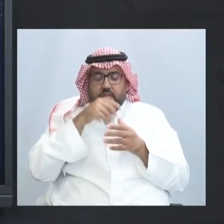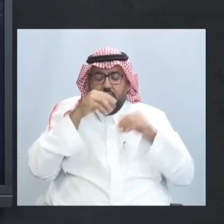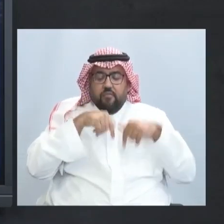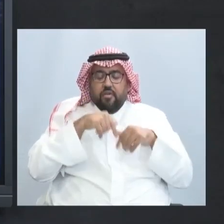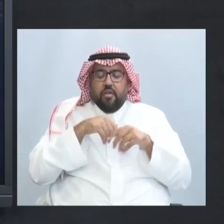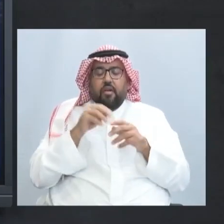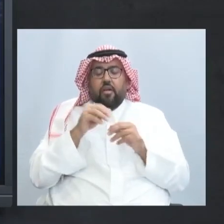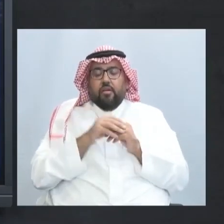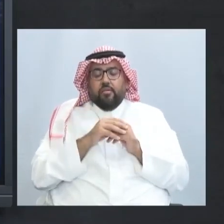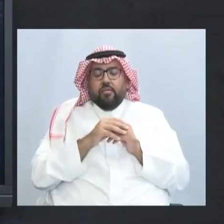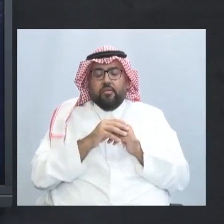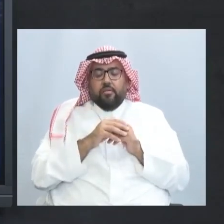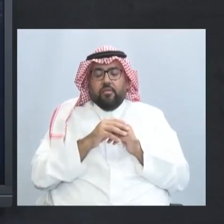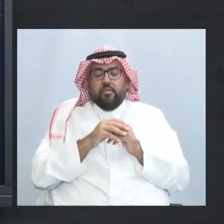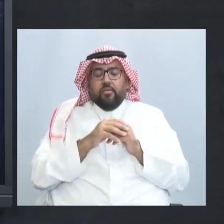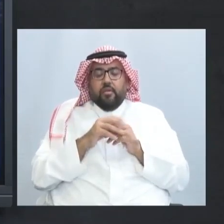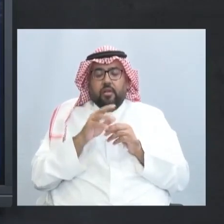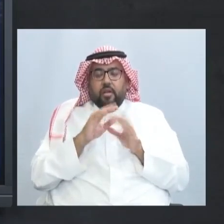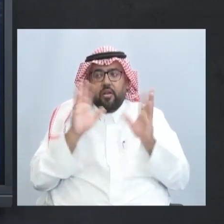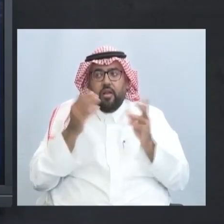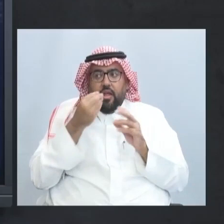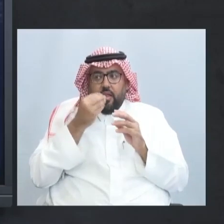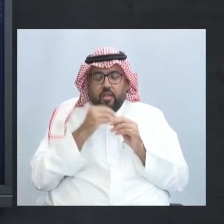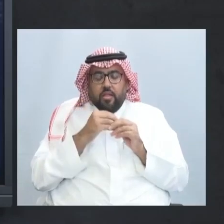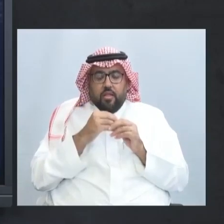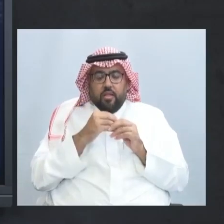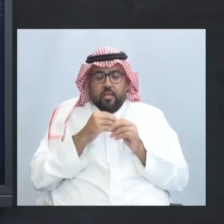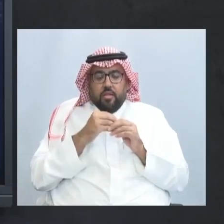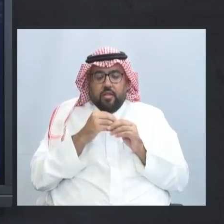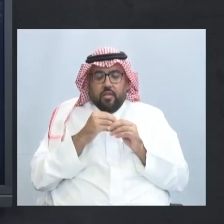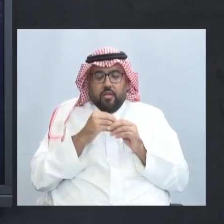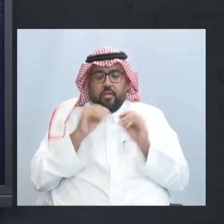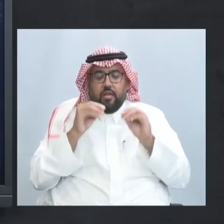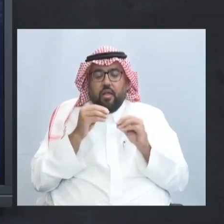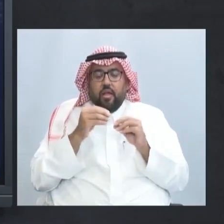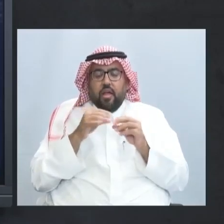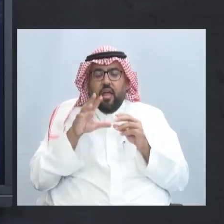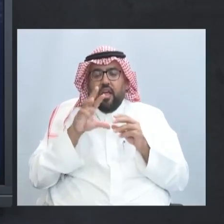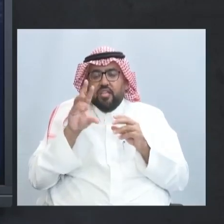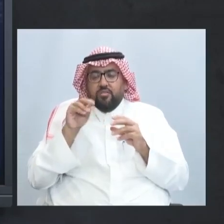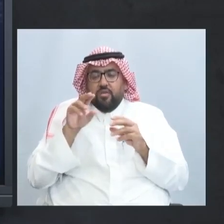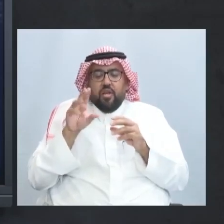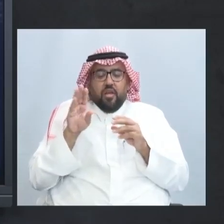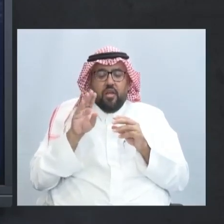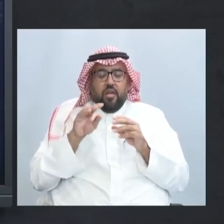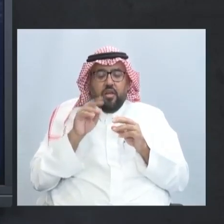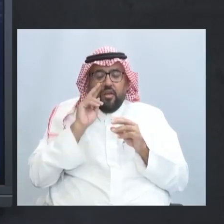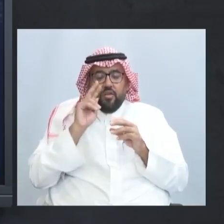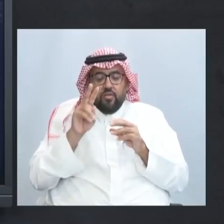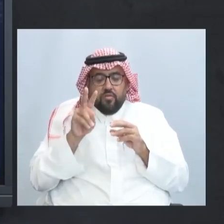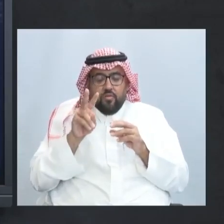الهاضم للسليلوز لان هذه الثديات ليس لها القدره على هضم ليس لا يوجد لديها الانزيمات الهاضمه للسليلوز